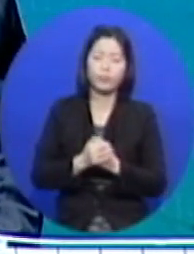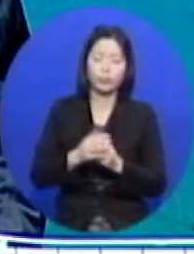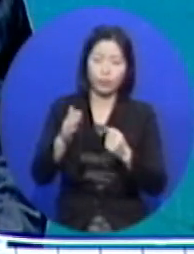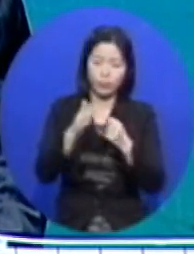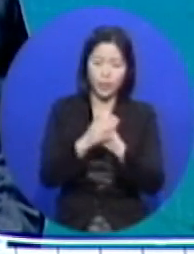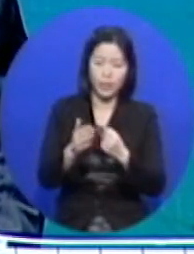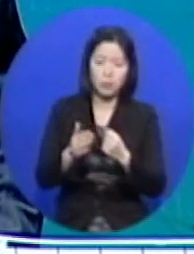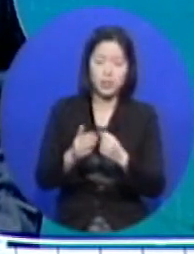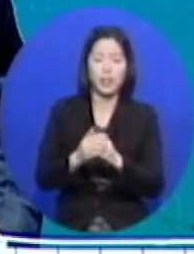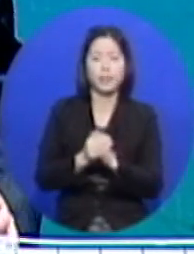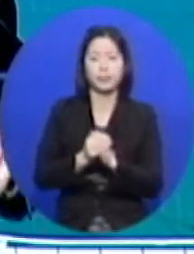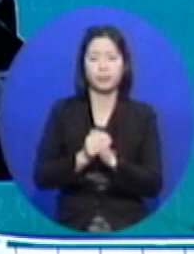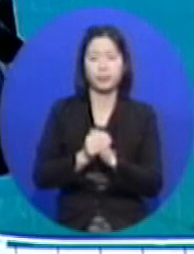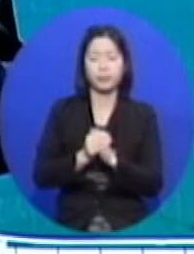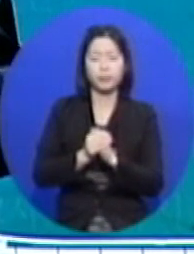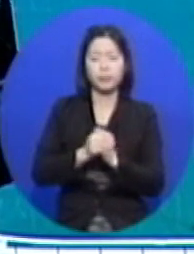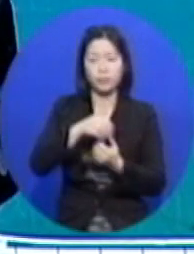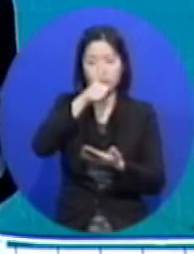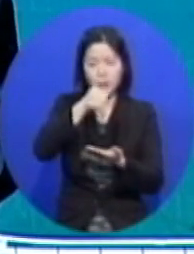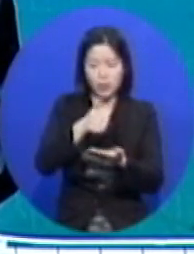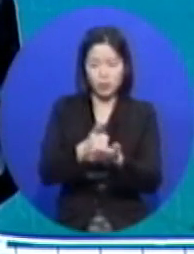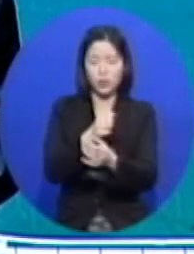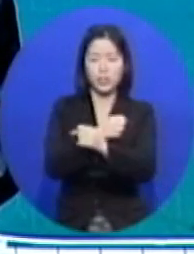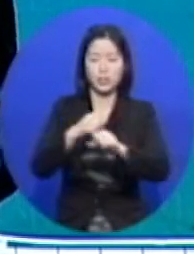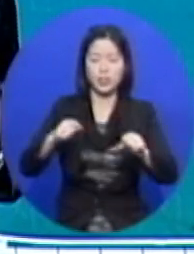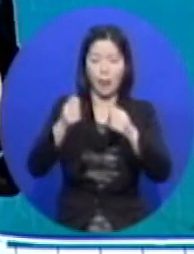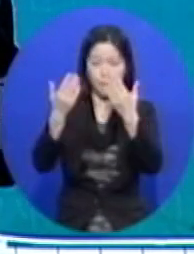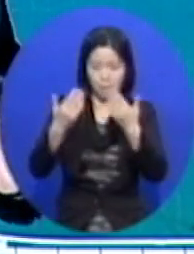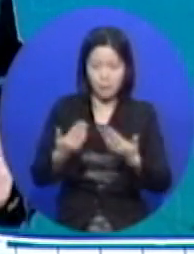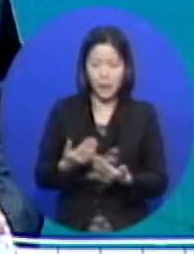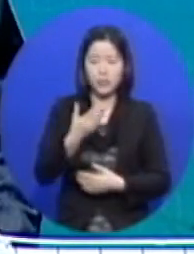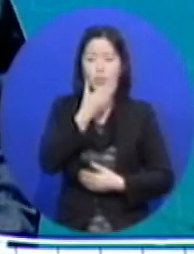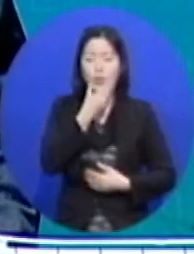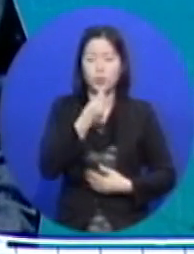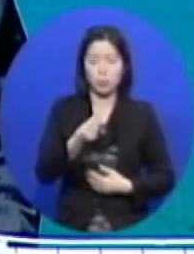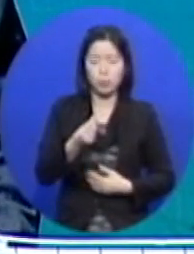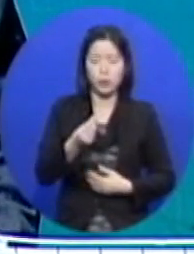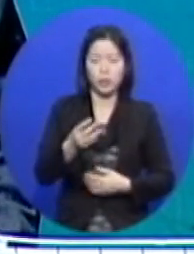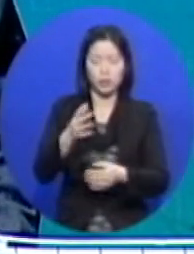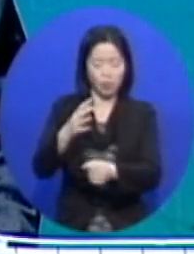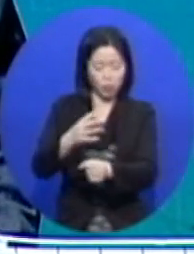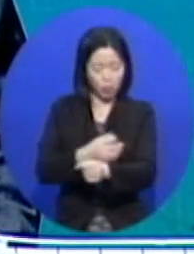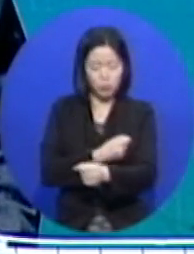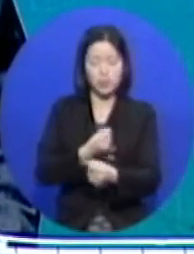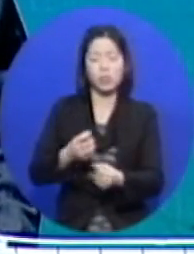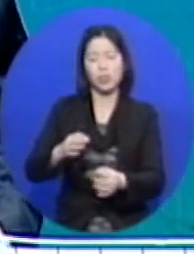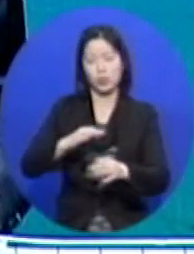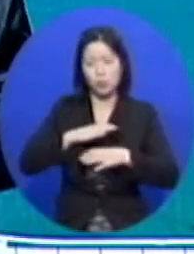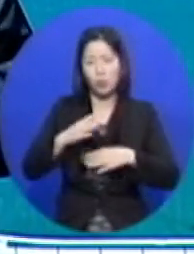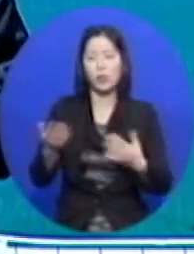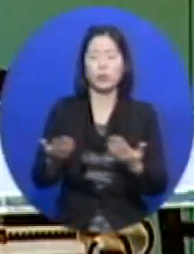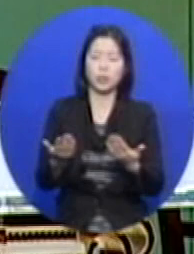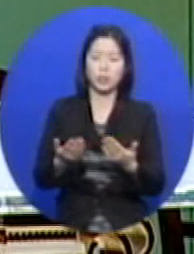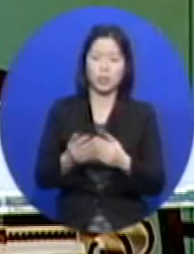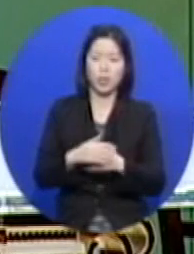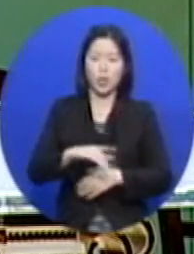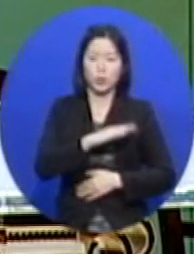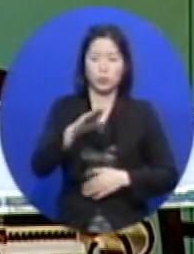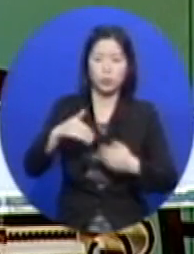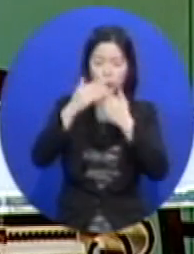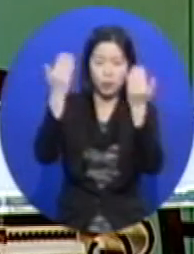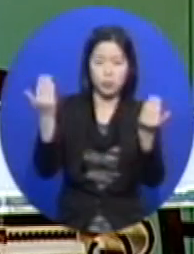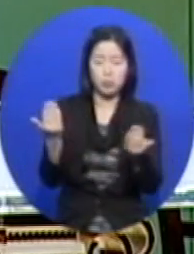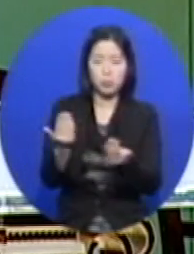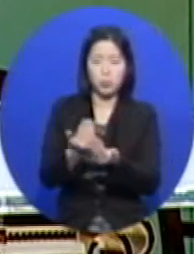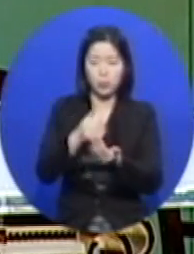그래서 죄 사함을 받은 축복 이라는 게 얼마나 놀라운 것인가 하는 거예요 우리의 모든 죄가 다